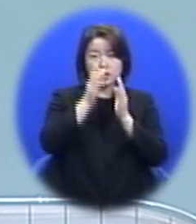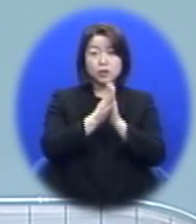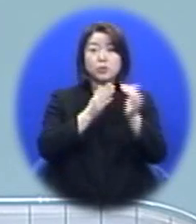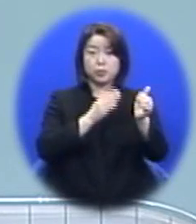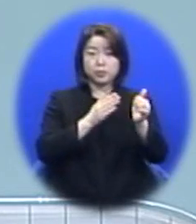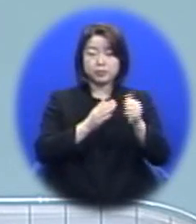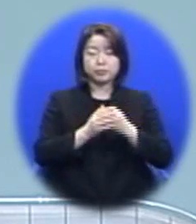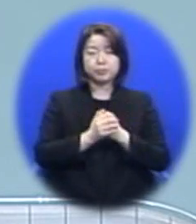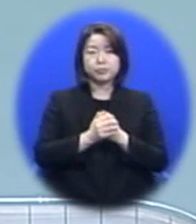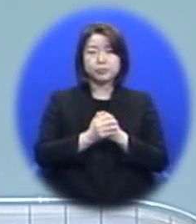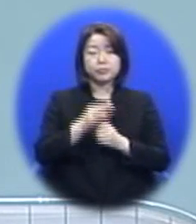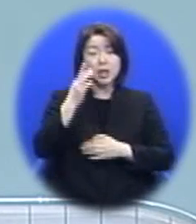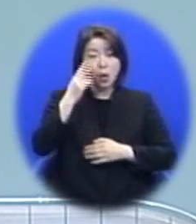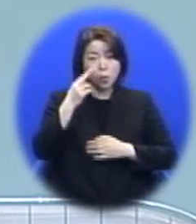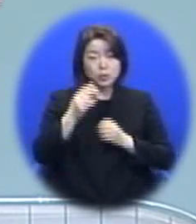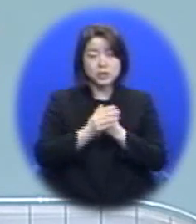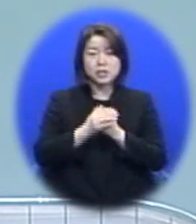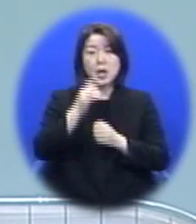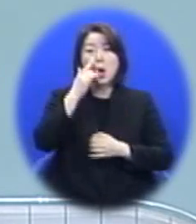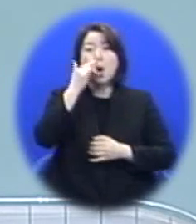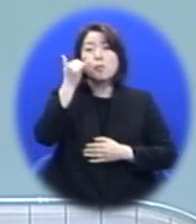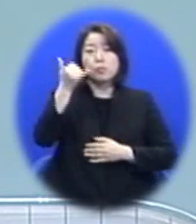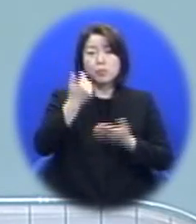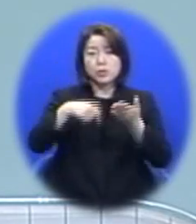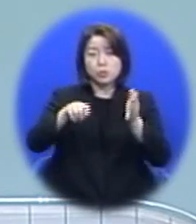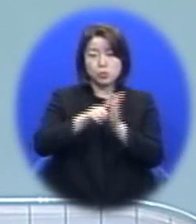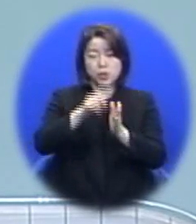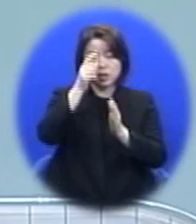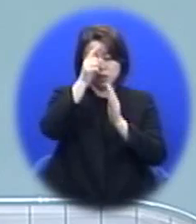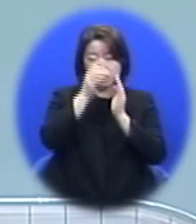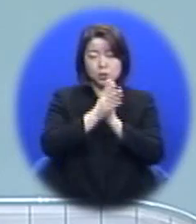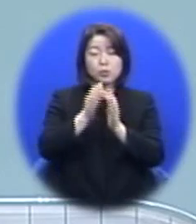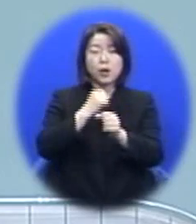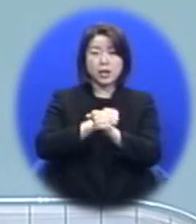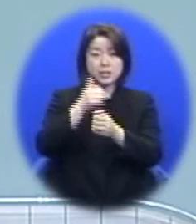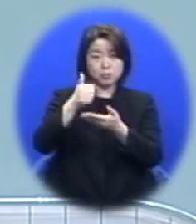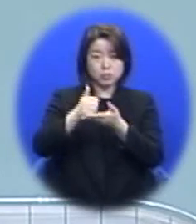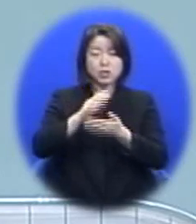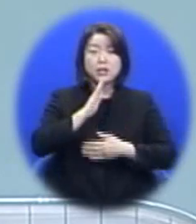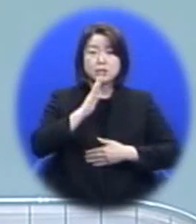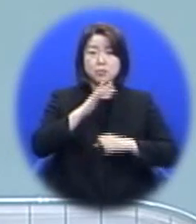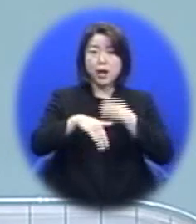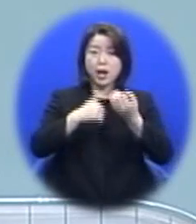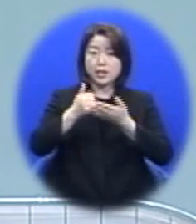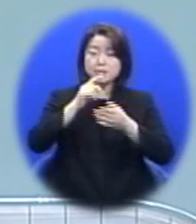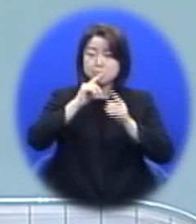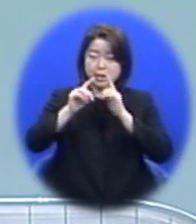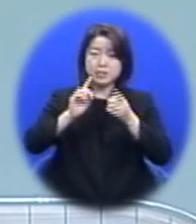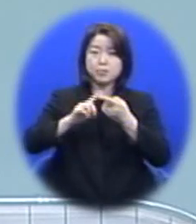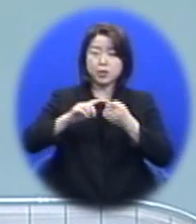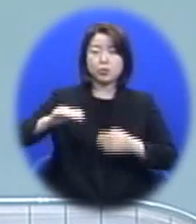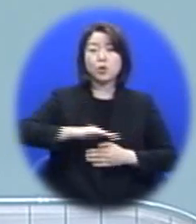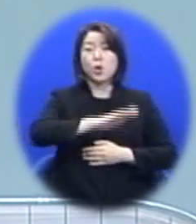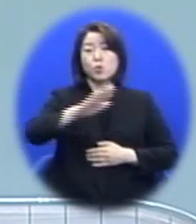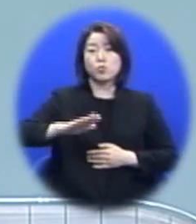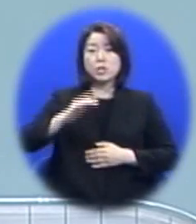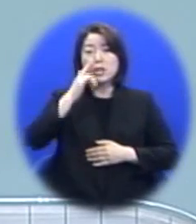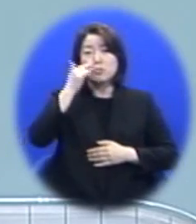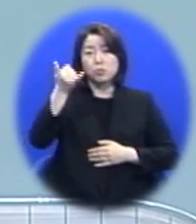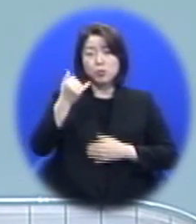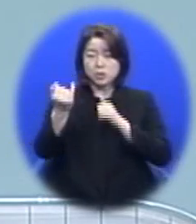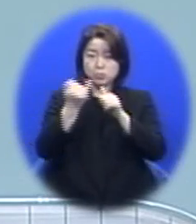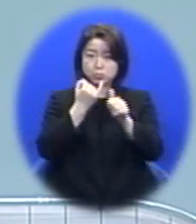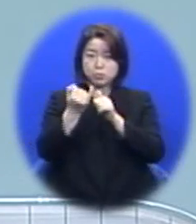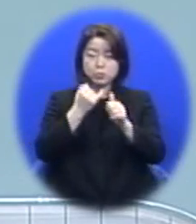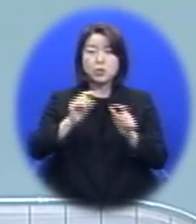바랍니다. 혹시 부모님을 위해서 기도하실 분들 정말 하나님의 말씀대로 우리 부모님의 부부 생활이